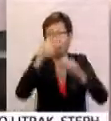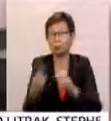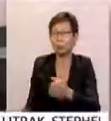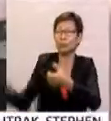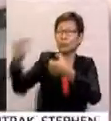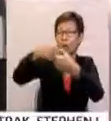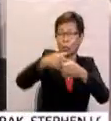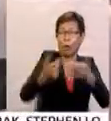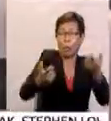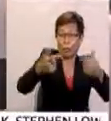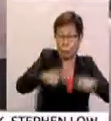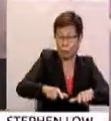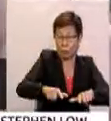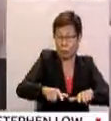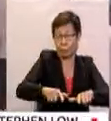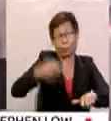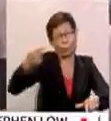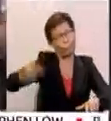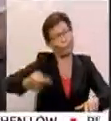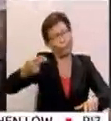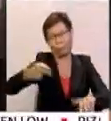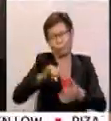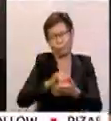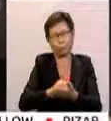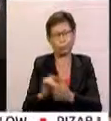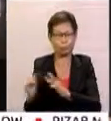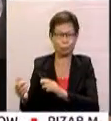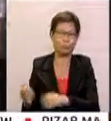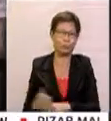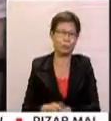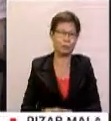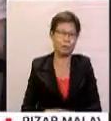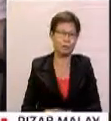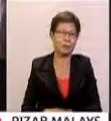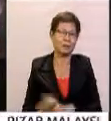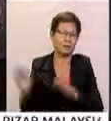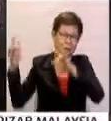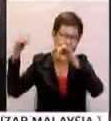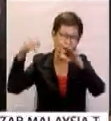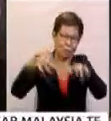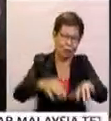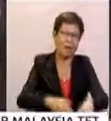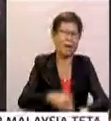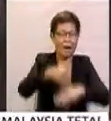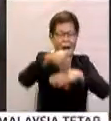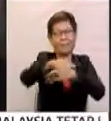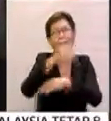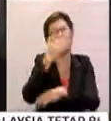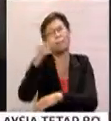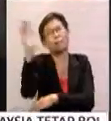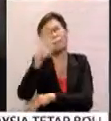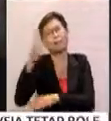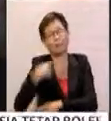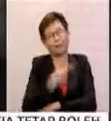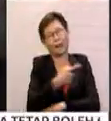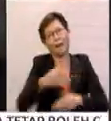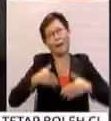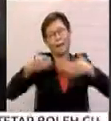dalam peristiwa bersejarah itu. Kita ramai-ramai hantar dialah. Kita pun suka